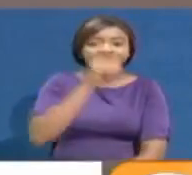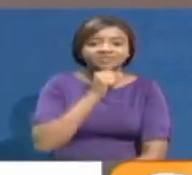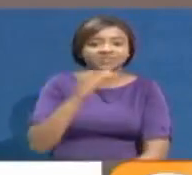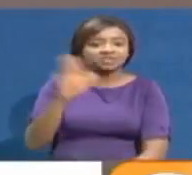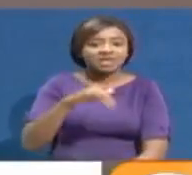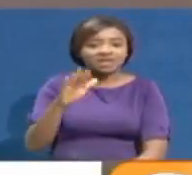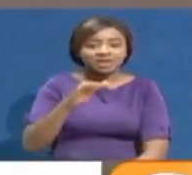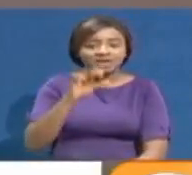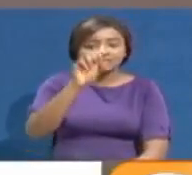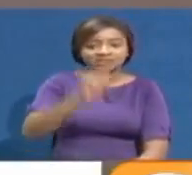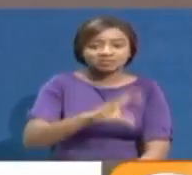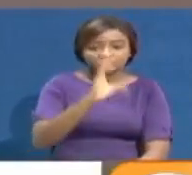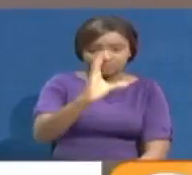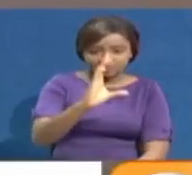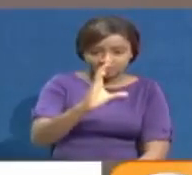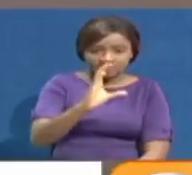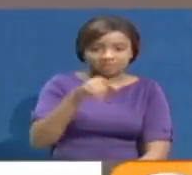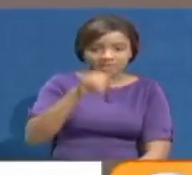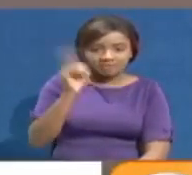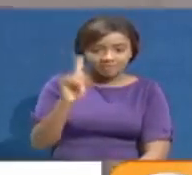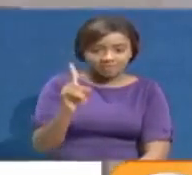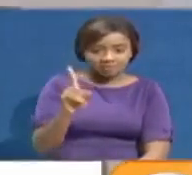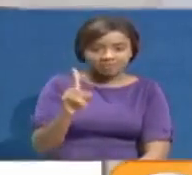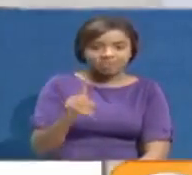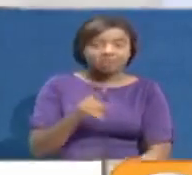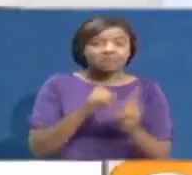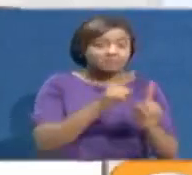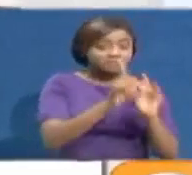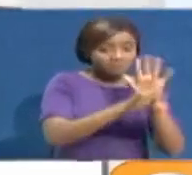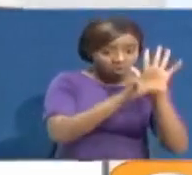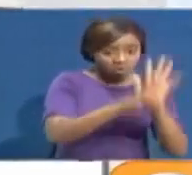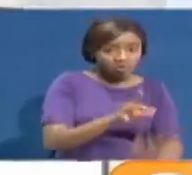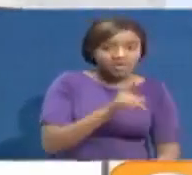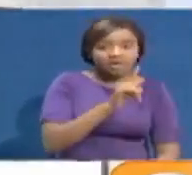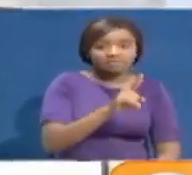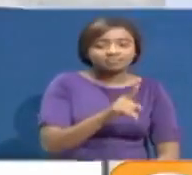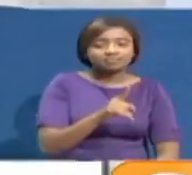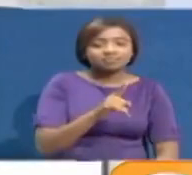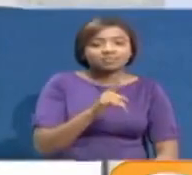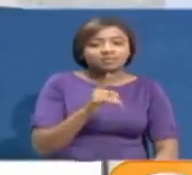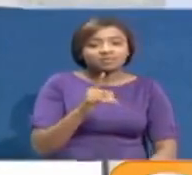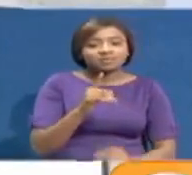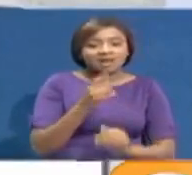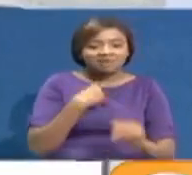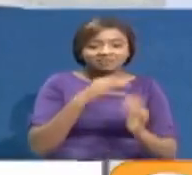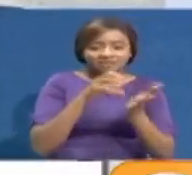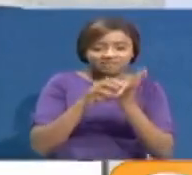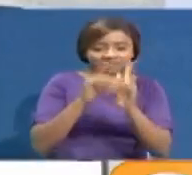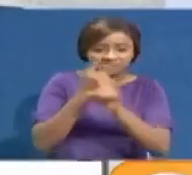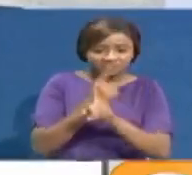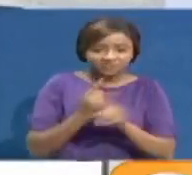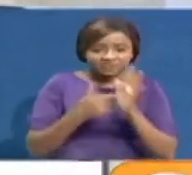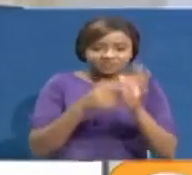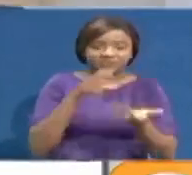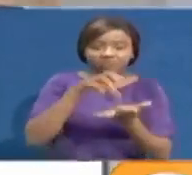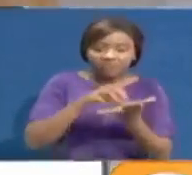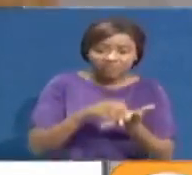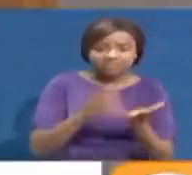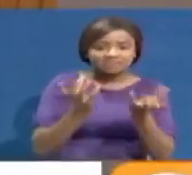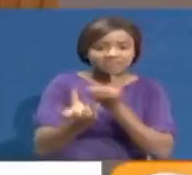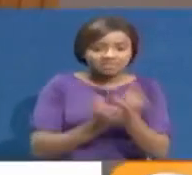Muho mtaani wa South C hapa jijini Nairobi. Na Ben Njau ni wakili anayeshughulikia masuala kadhaa kama vile kesi za